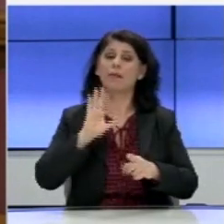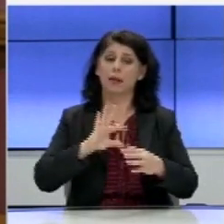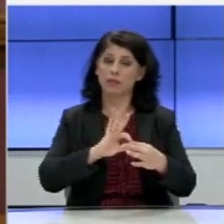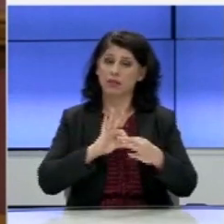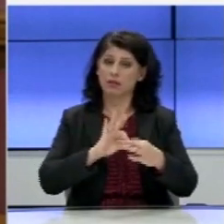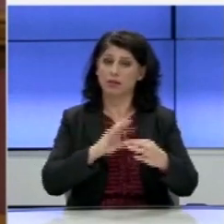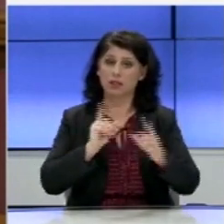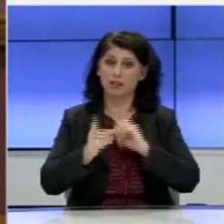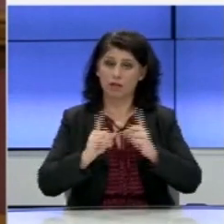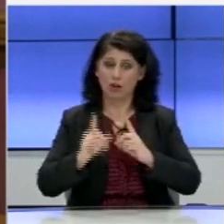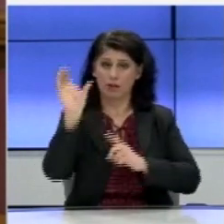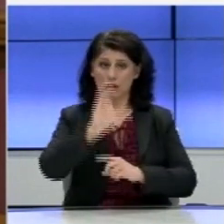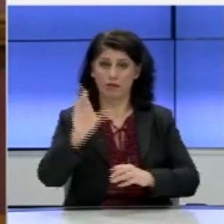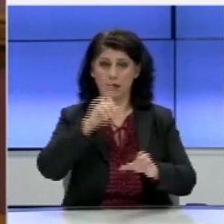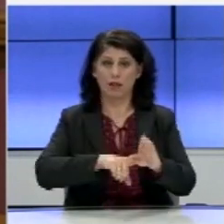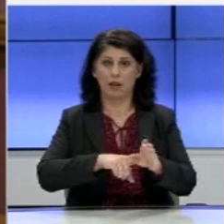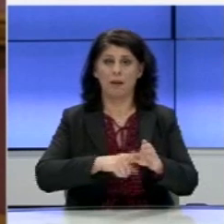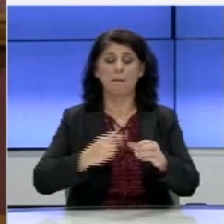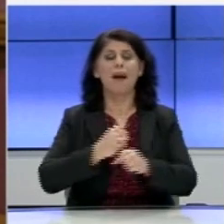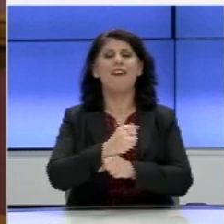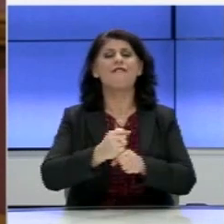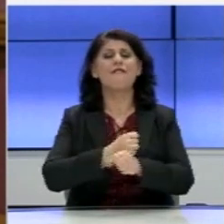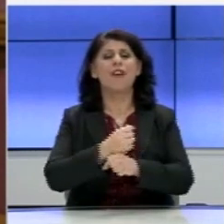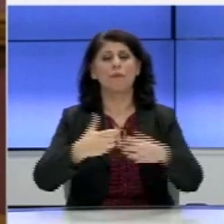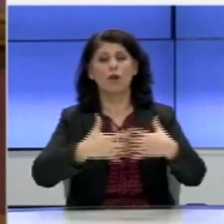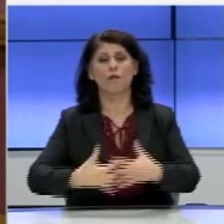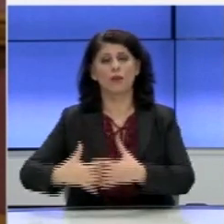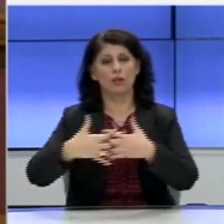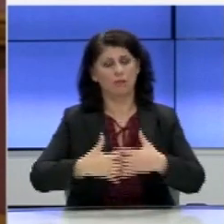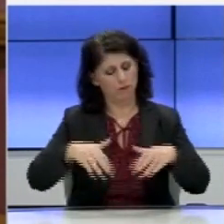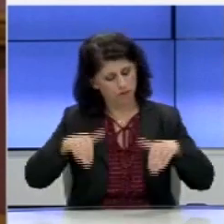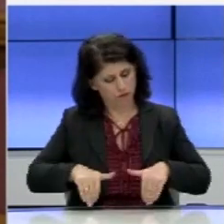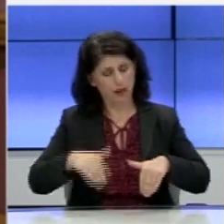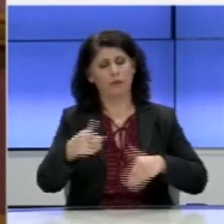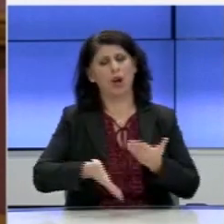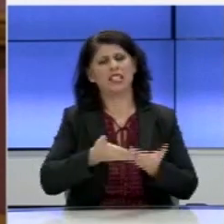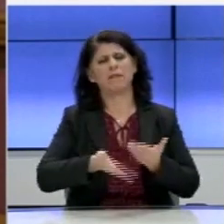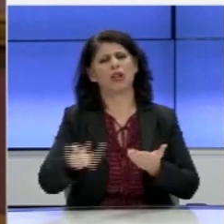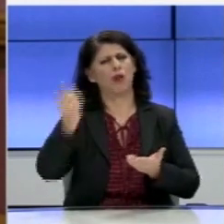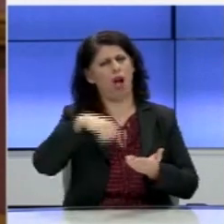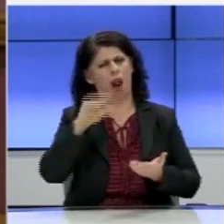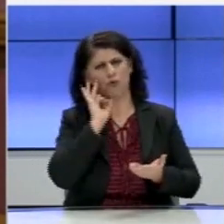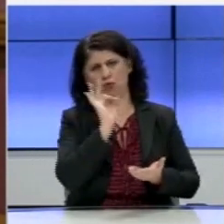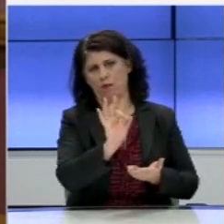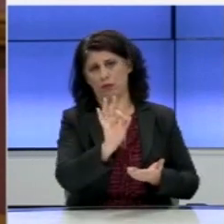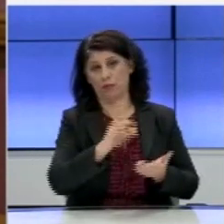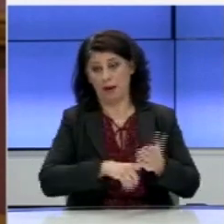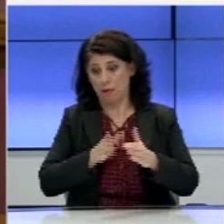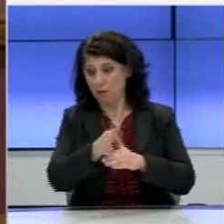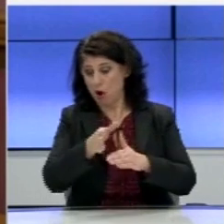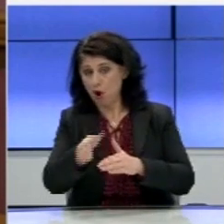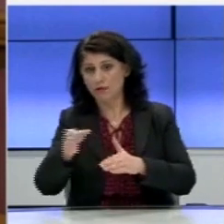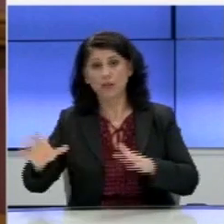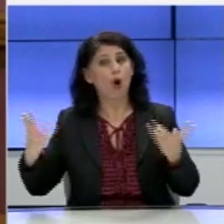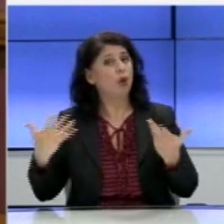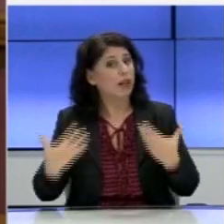συμφωνίες της Ευρωπαϊκής Ένωσης με κάποιες φαρμακοβιομηχανίες, που υπηρετούν και άλλες σκοπιμότητες, και ότι θα πρέπει να υπάρχει πρόσβαση σε όλα